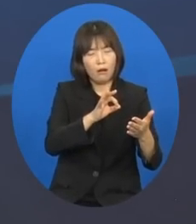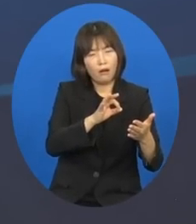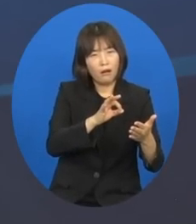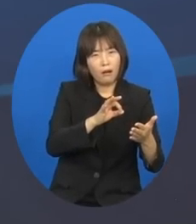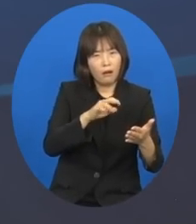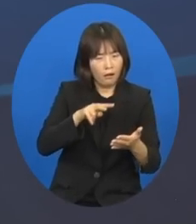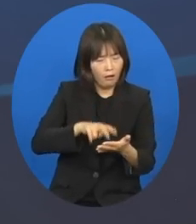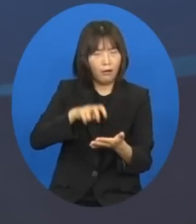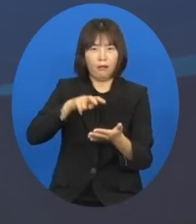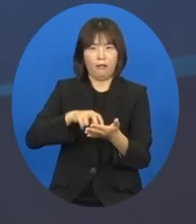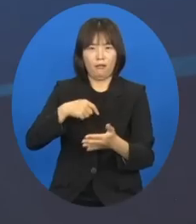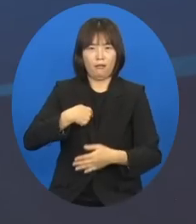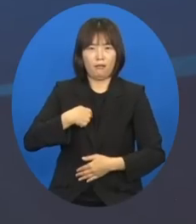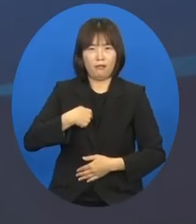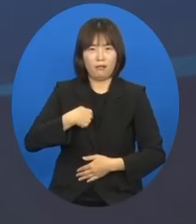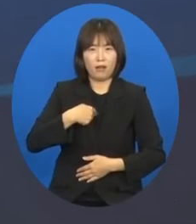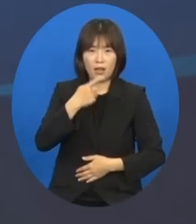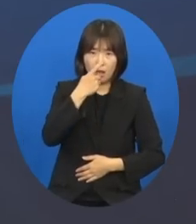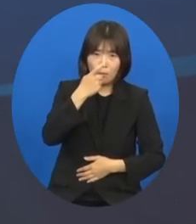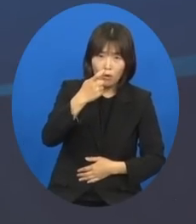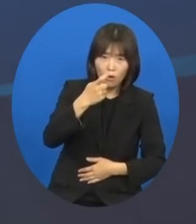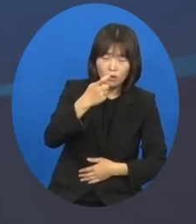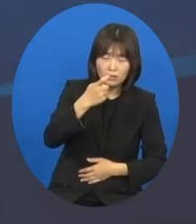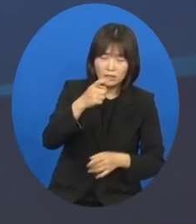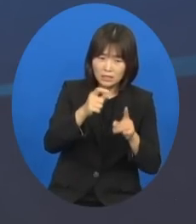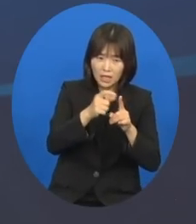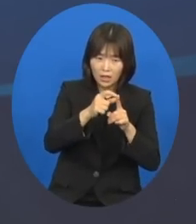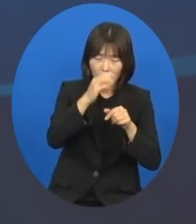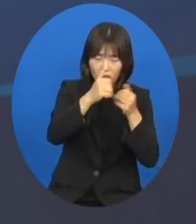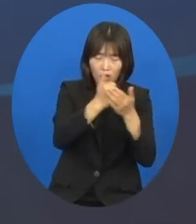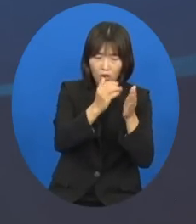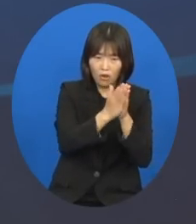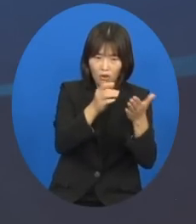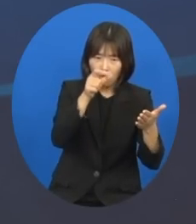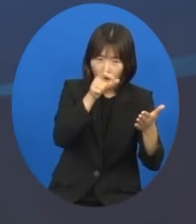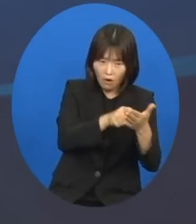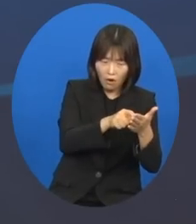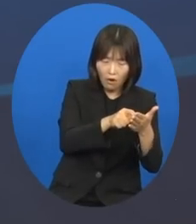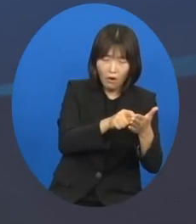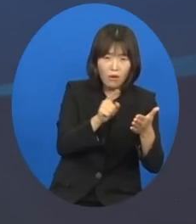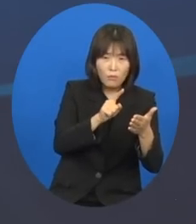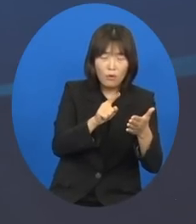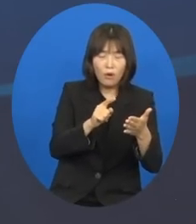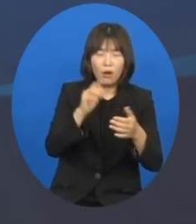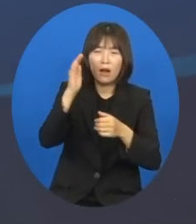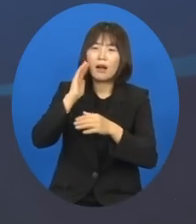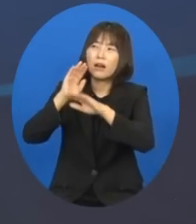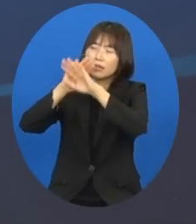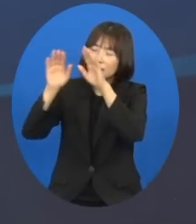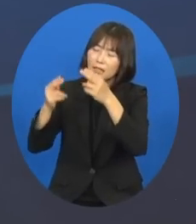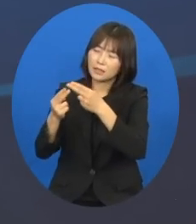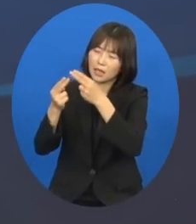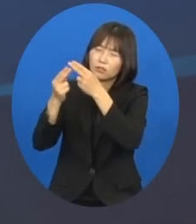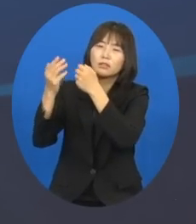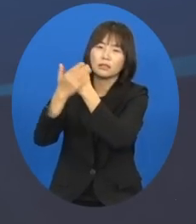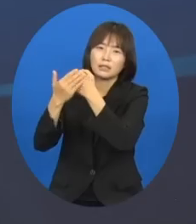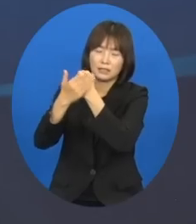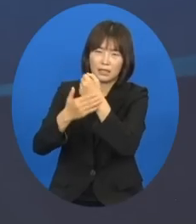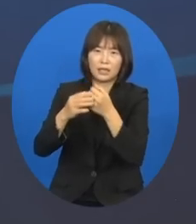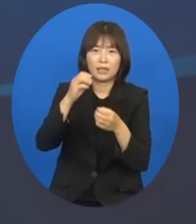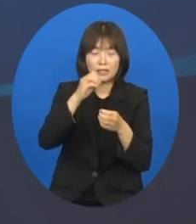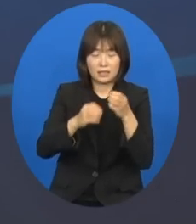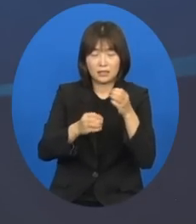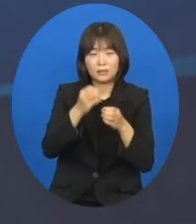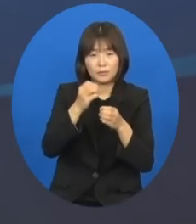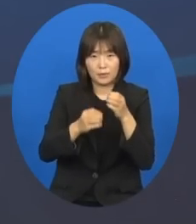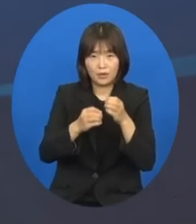멋지고 근사한 단어가 성경 안에 있다는 것을 보고 하늘에 쌓아 두신 은혜 시편 31편 19절